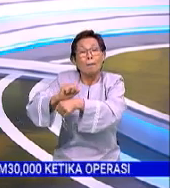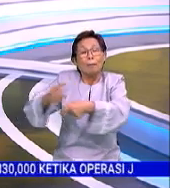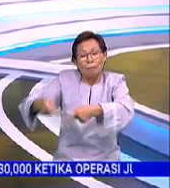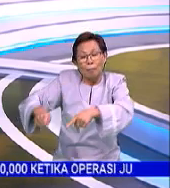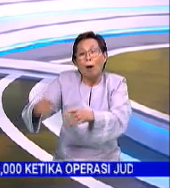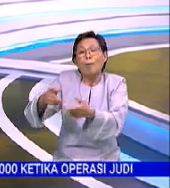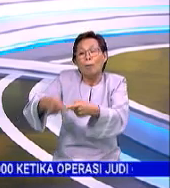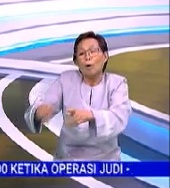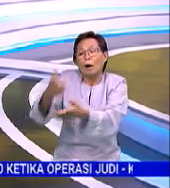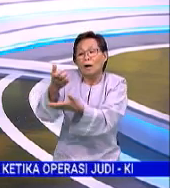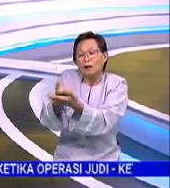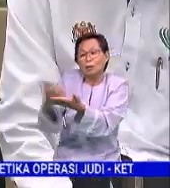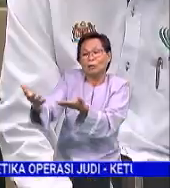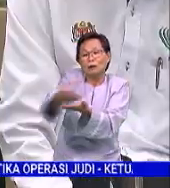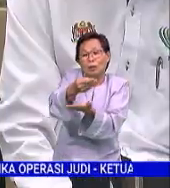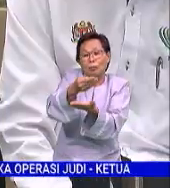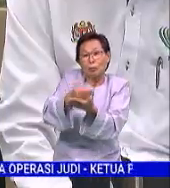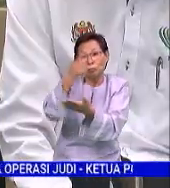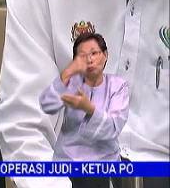rakyat.